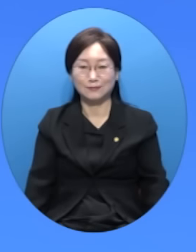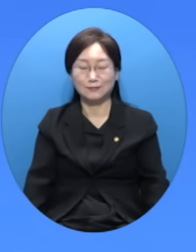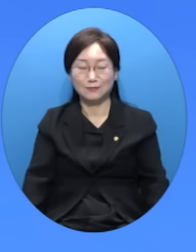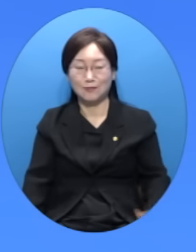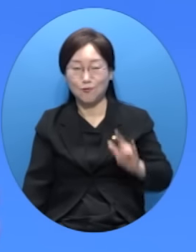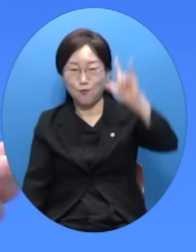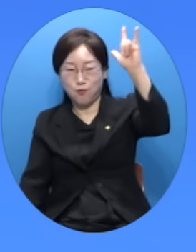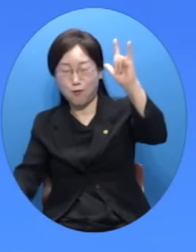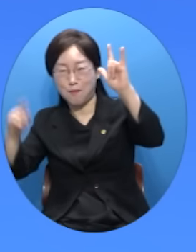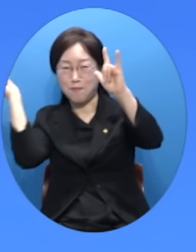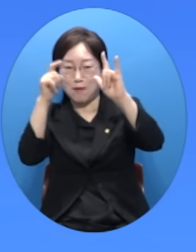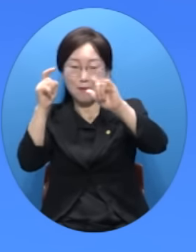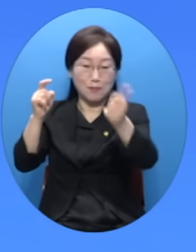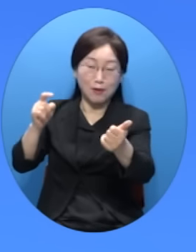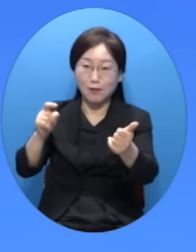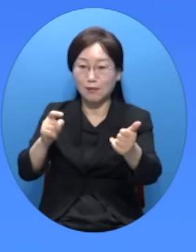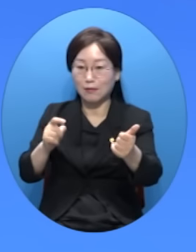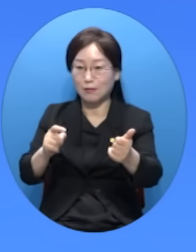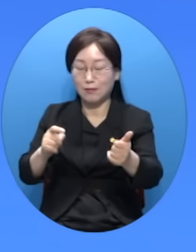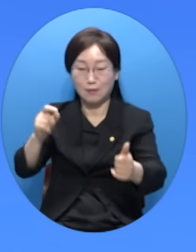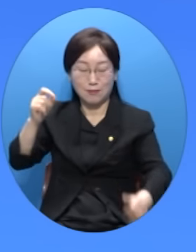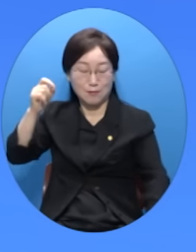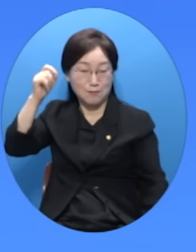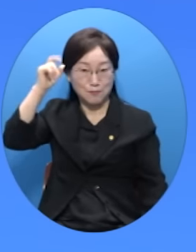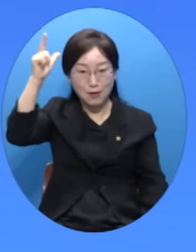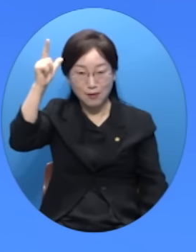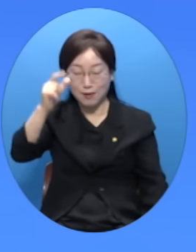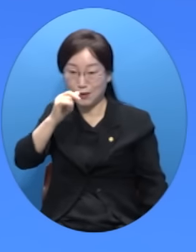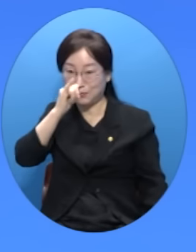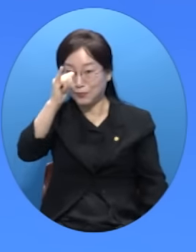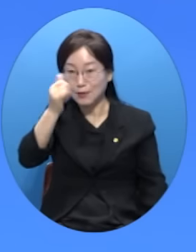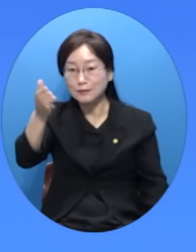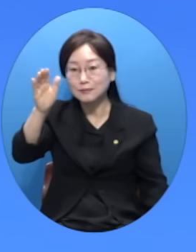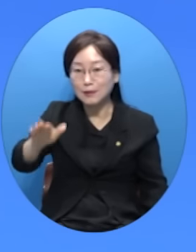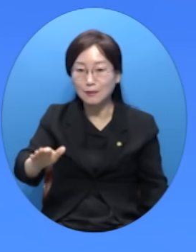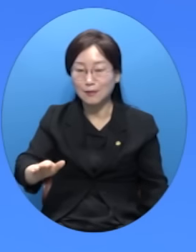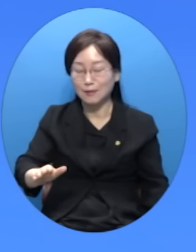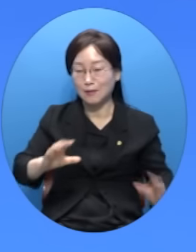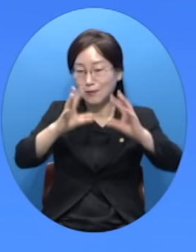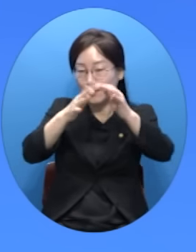골리앗을 무너뜨리고 민족의 영웅이 됐지만은 온 국민이 칭송하는 그러한